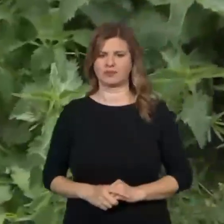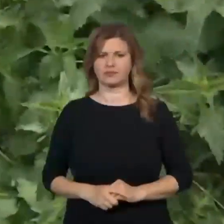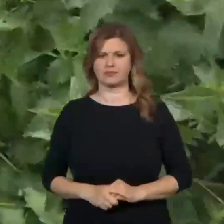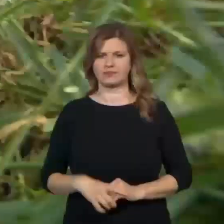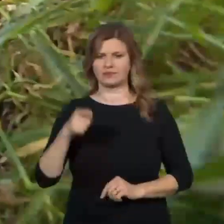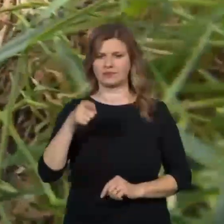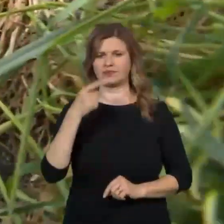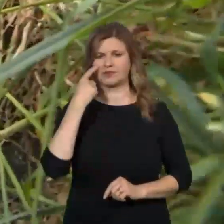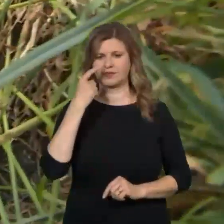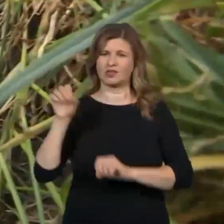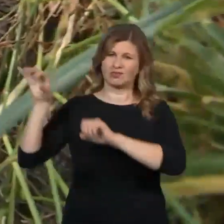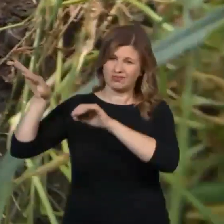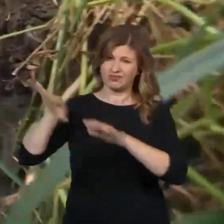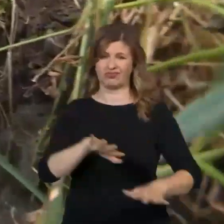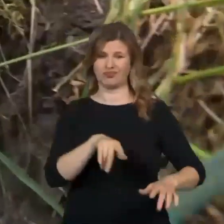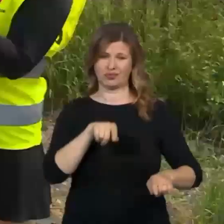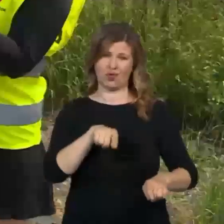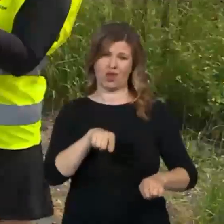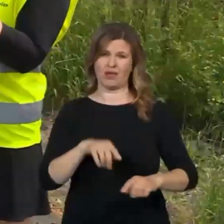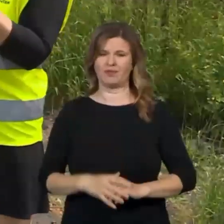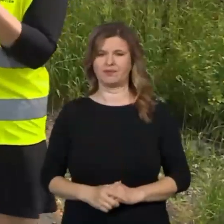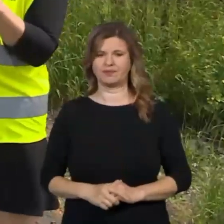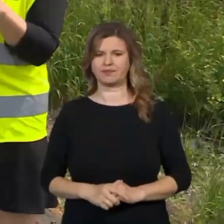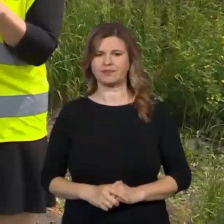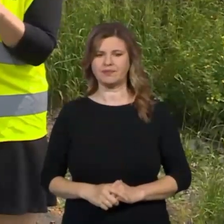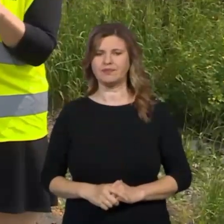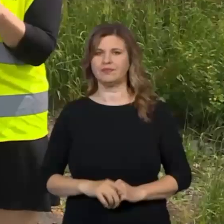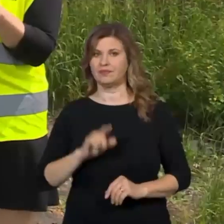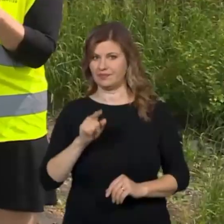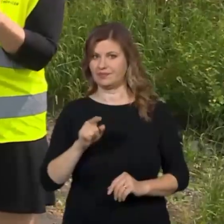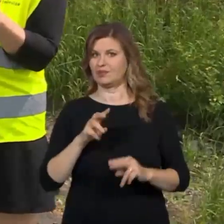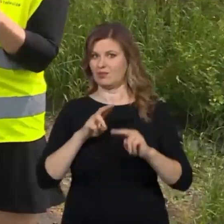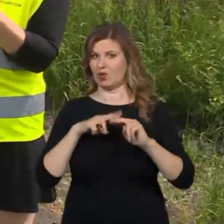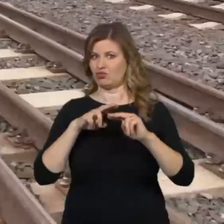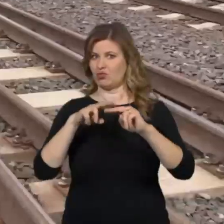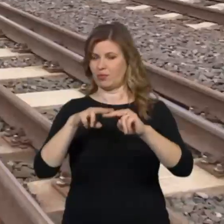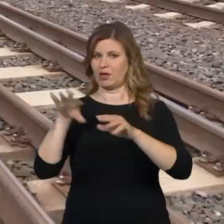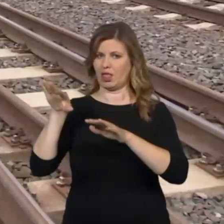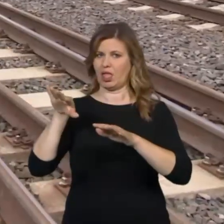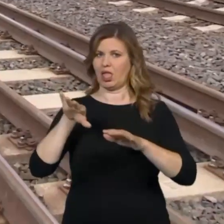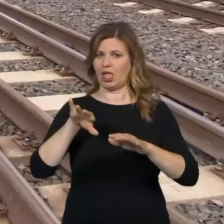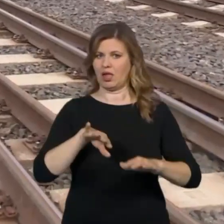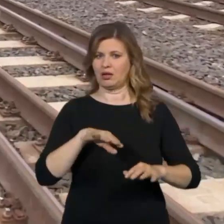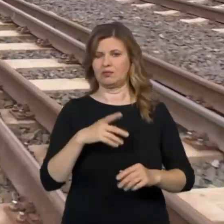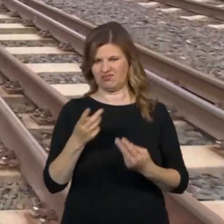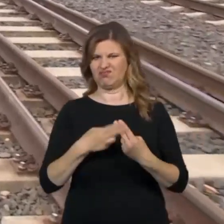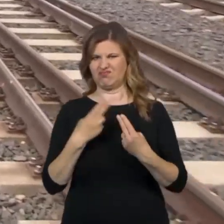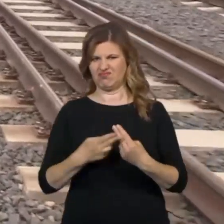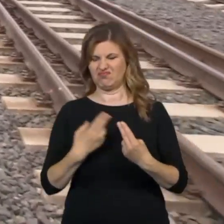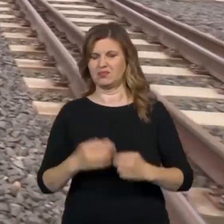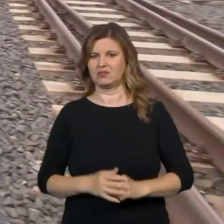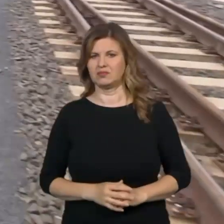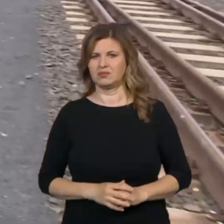Tenhle ten schod. V těchto místech je nejvíce patrný postupný sesuv železniční tratě. V uvedených lokalitách jsme